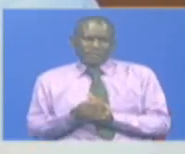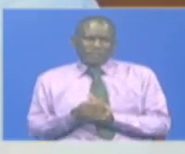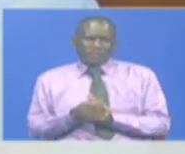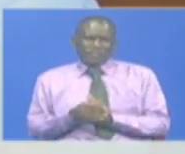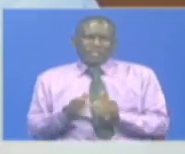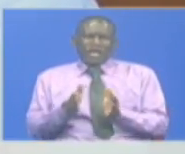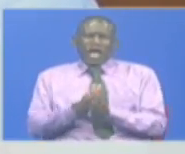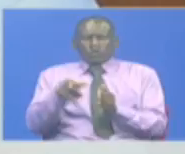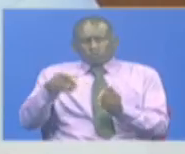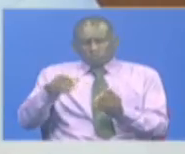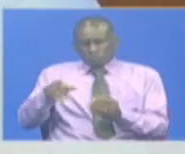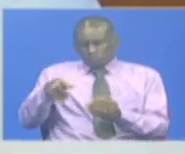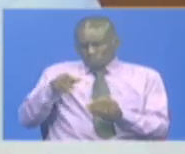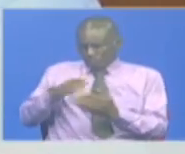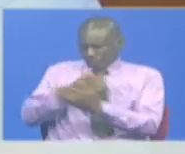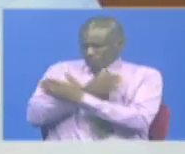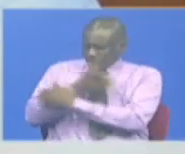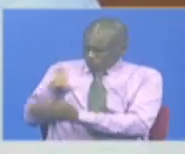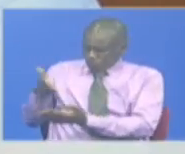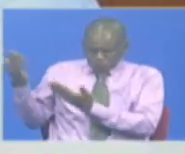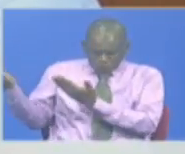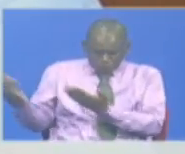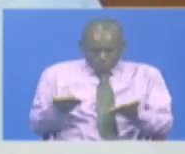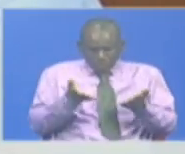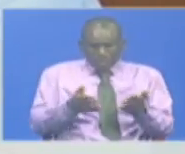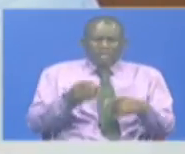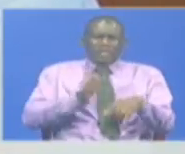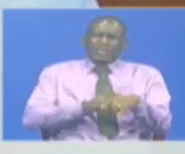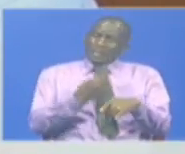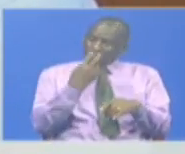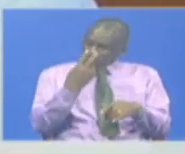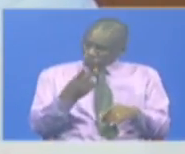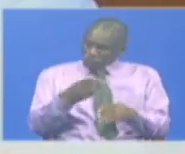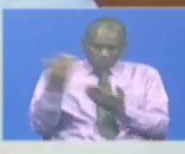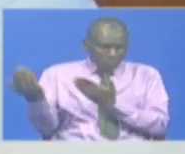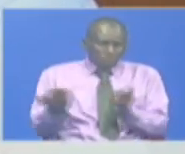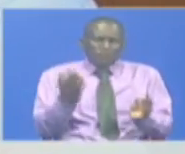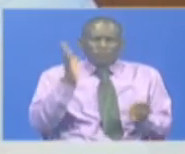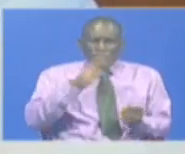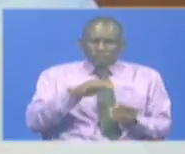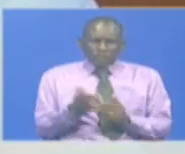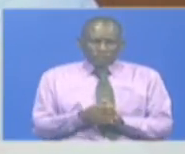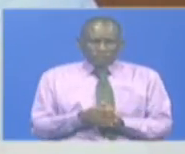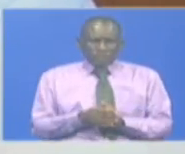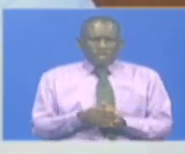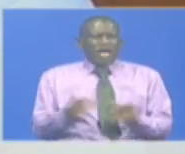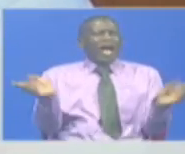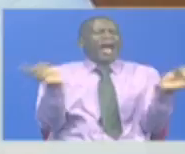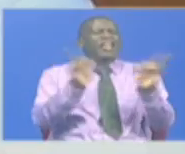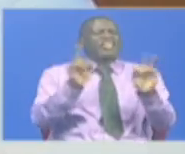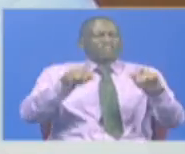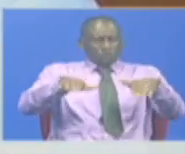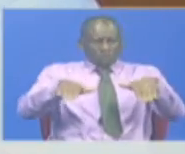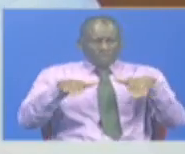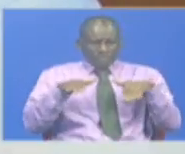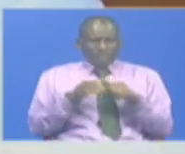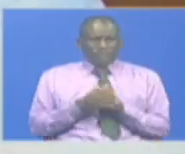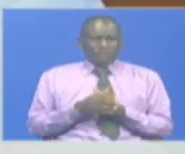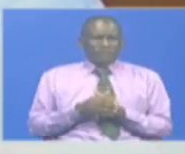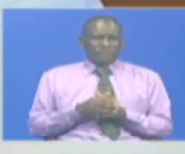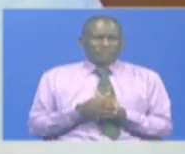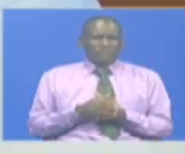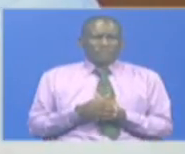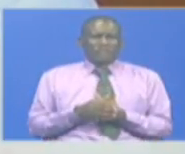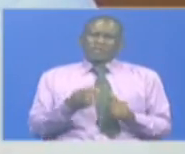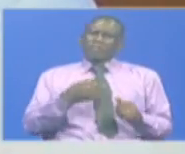akaletwa hapa. Sasa nilipoona ameletwa hapa, mimi sikungoja sababu